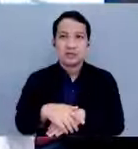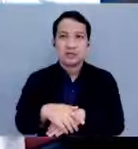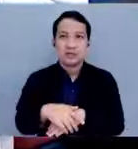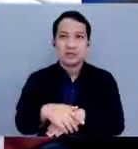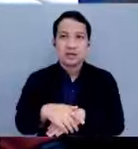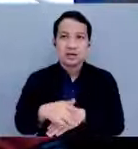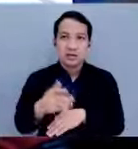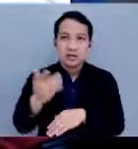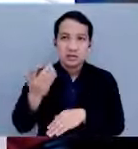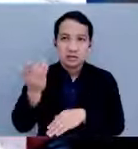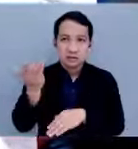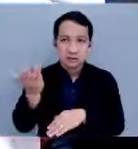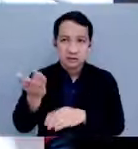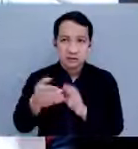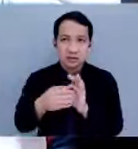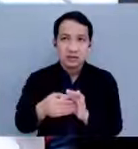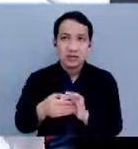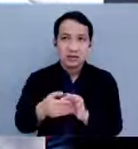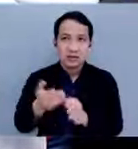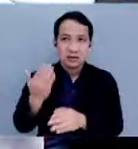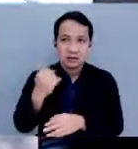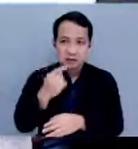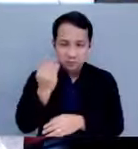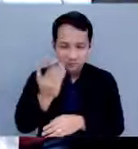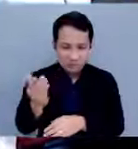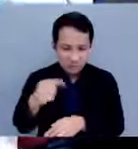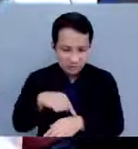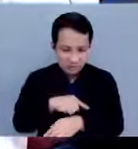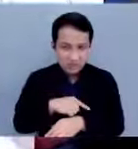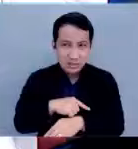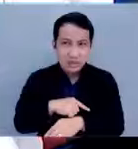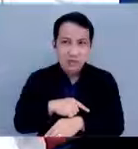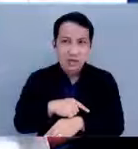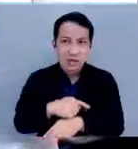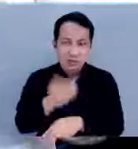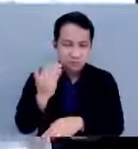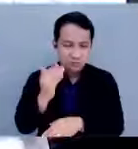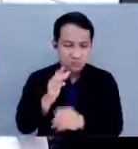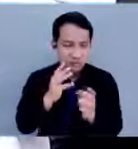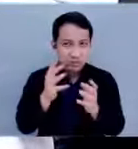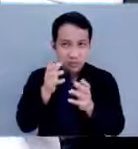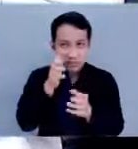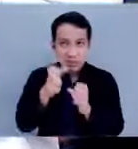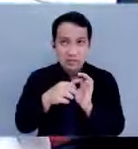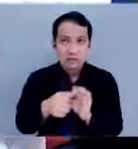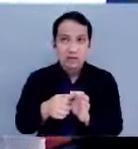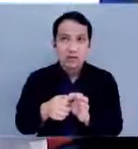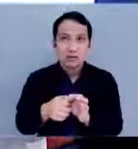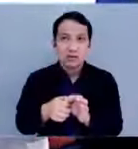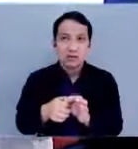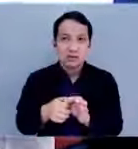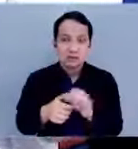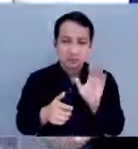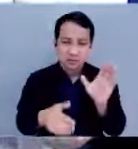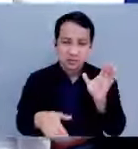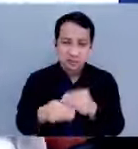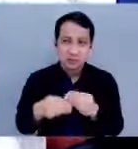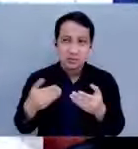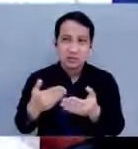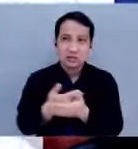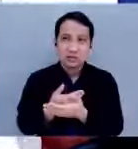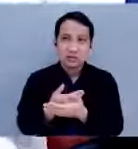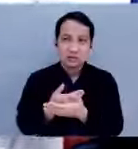Well, yes. No, salamat naman din. Also, nagpapasalamat kami sa mga nakikinig ng mga young ones, sa mga bagong generation of